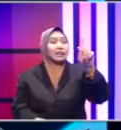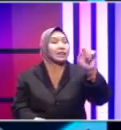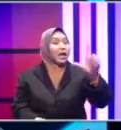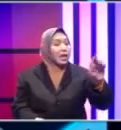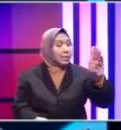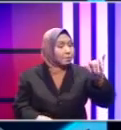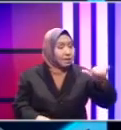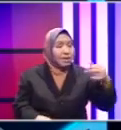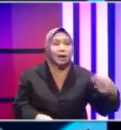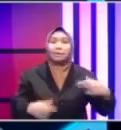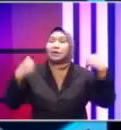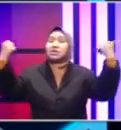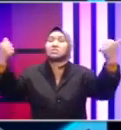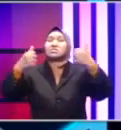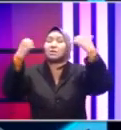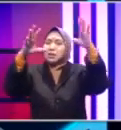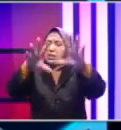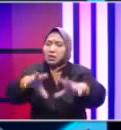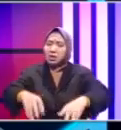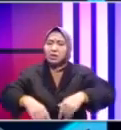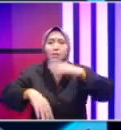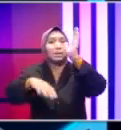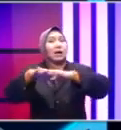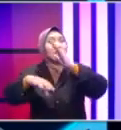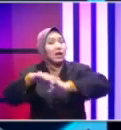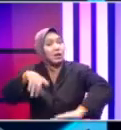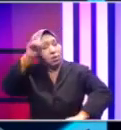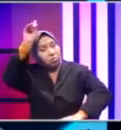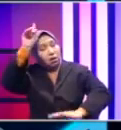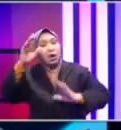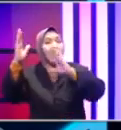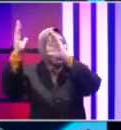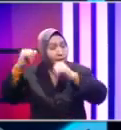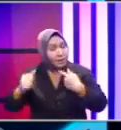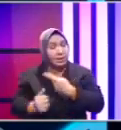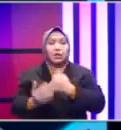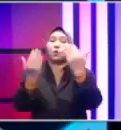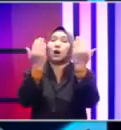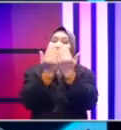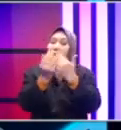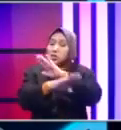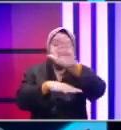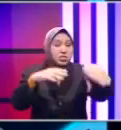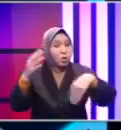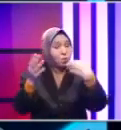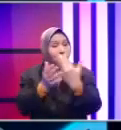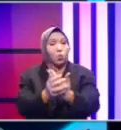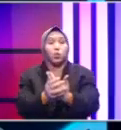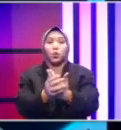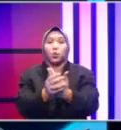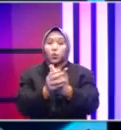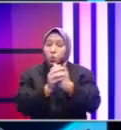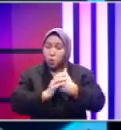Allahu akbar menyambut menyahut seruan Allah subhanahuwata'ala moga-moga kita doakan seluruh seluruh